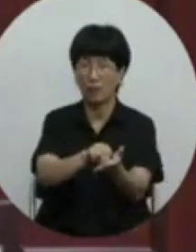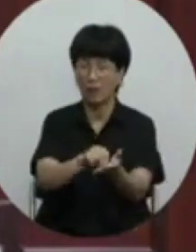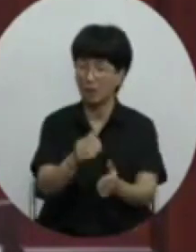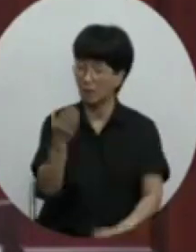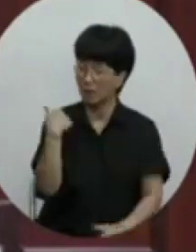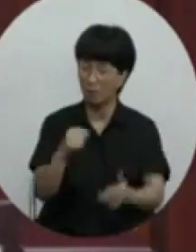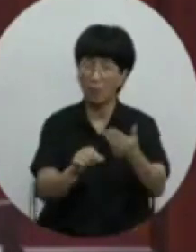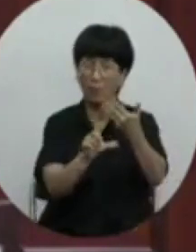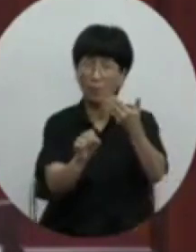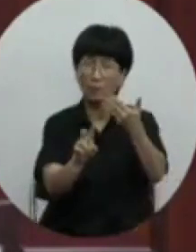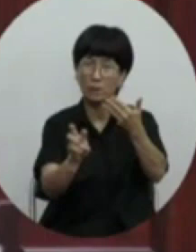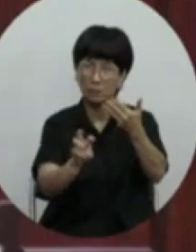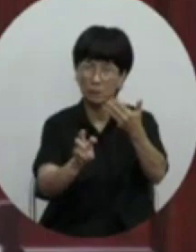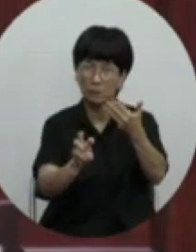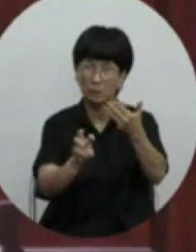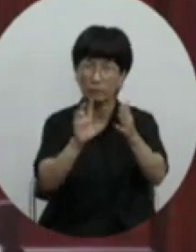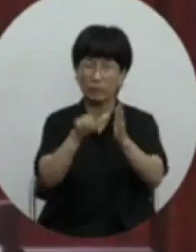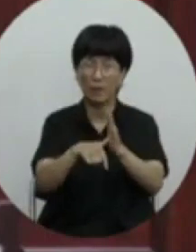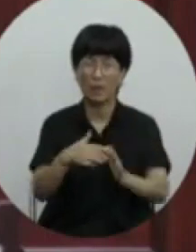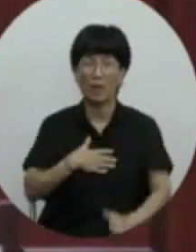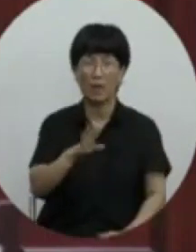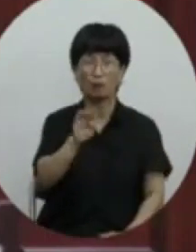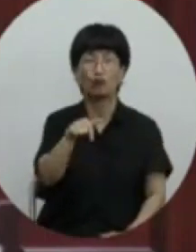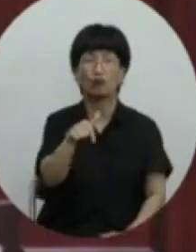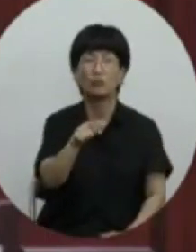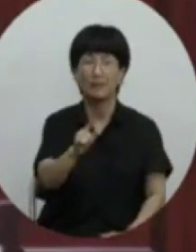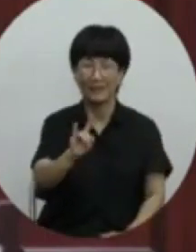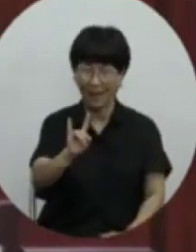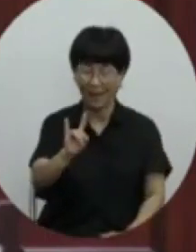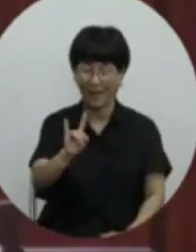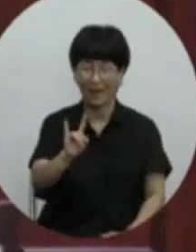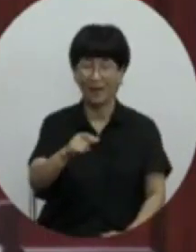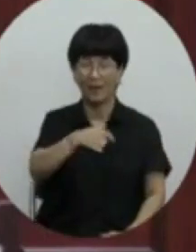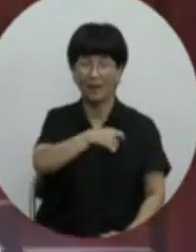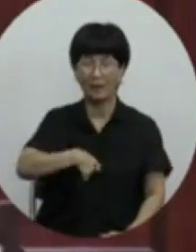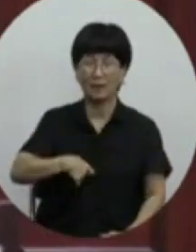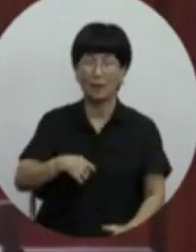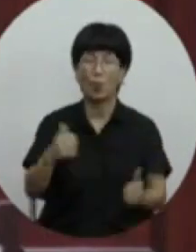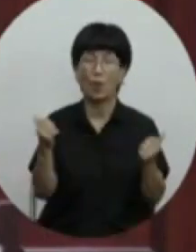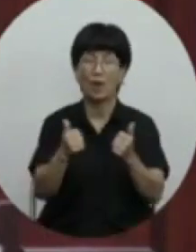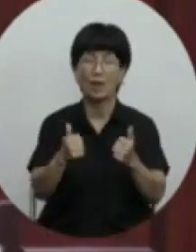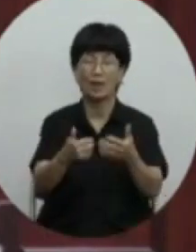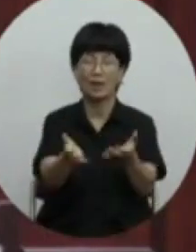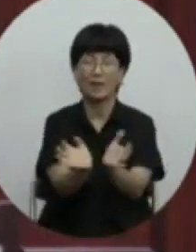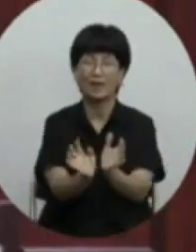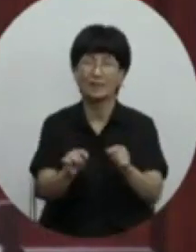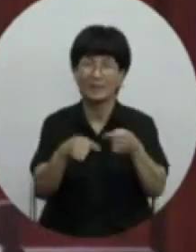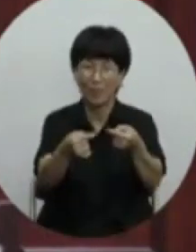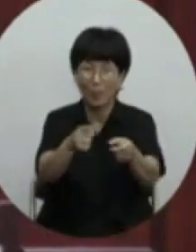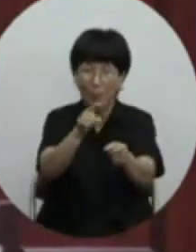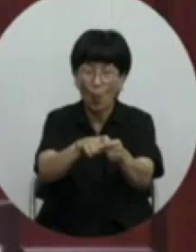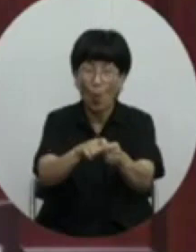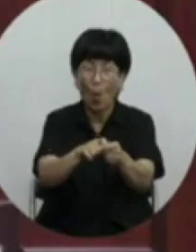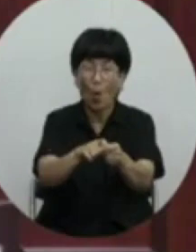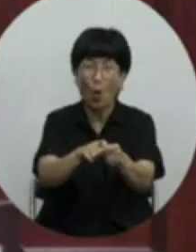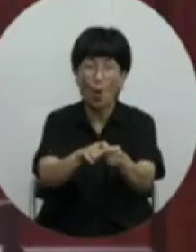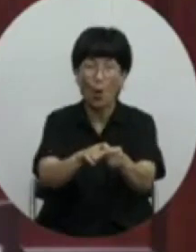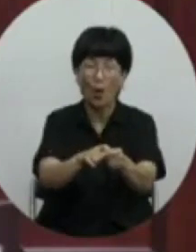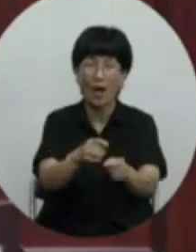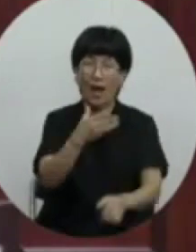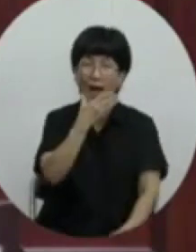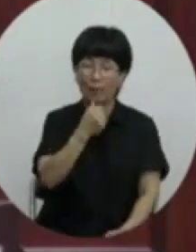지난 8월 30일 저는 북내면 이장회의에 참석하기 위하여 북내면